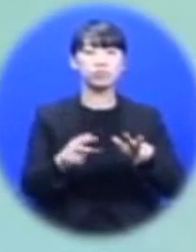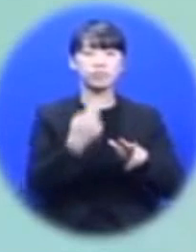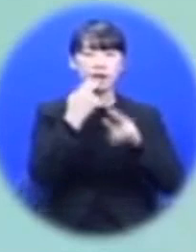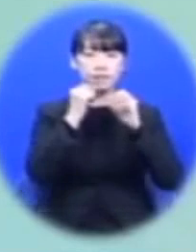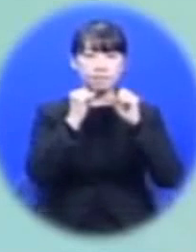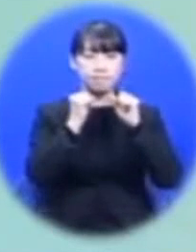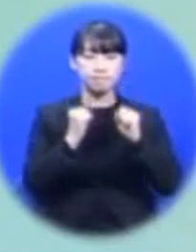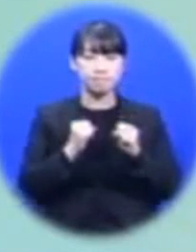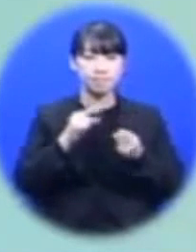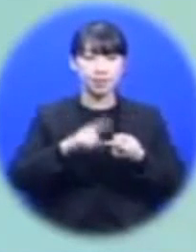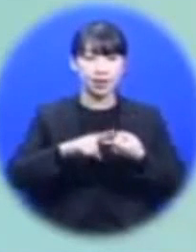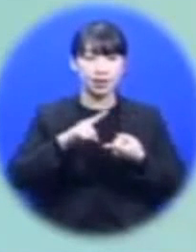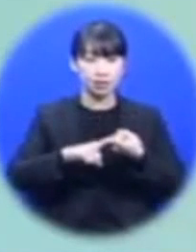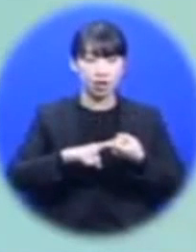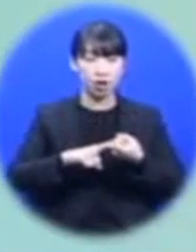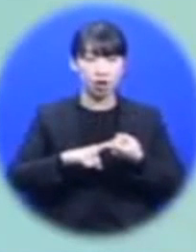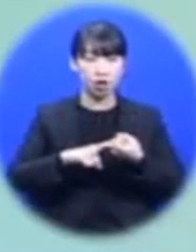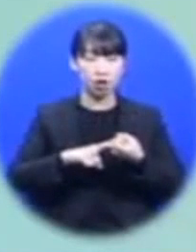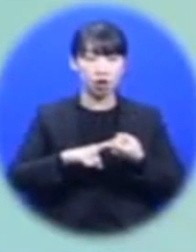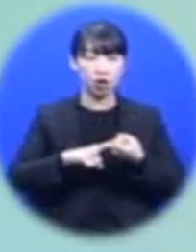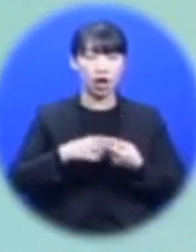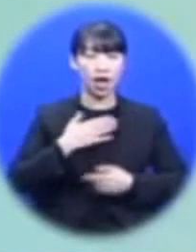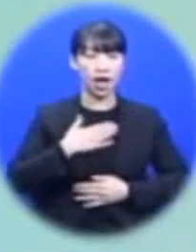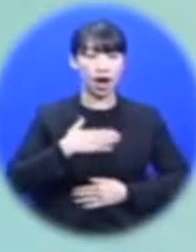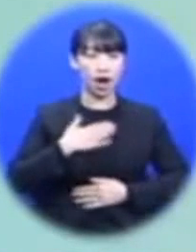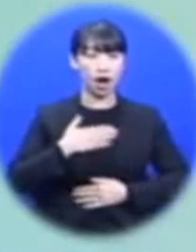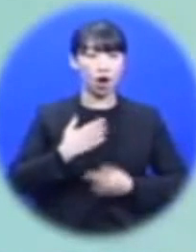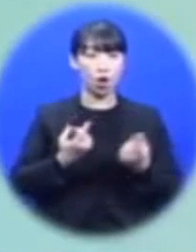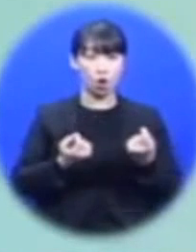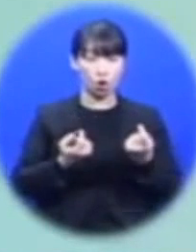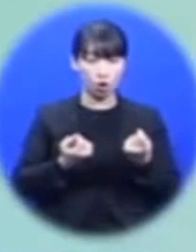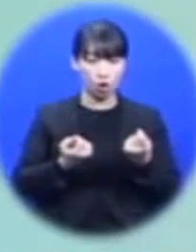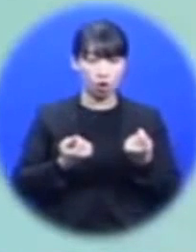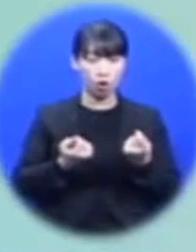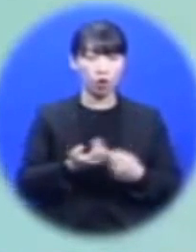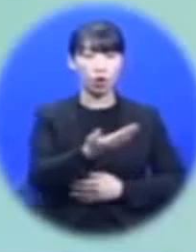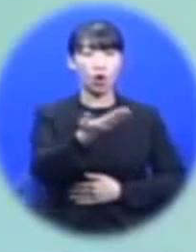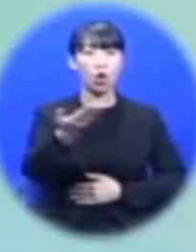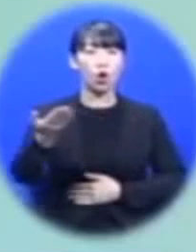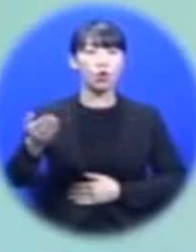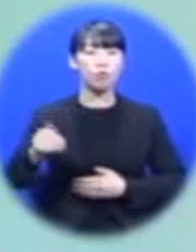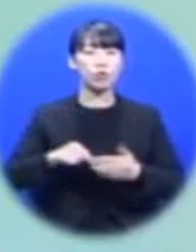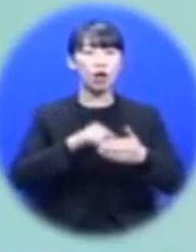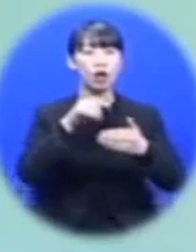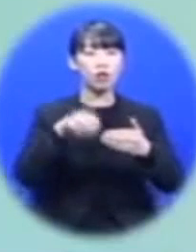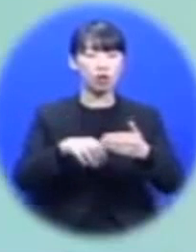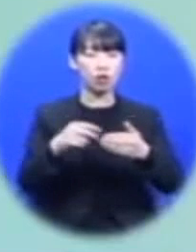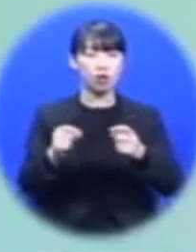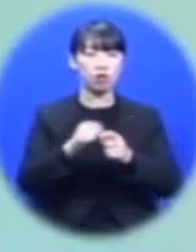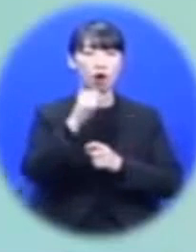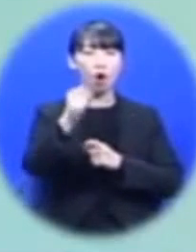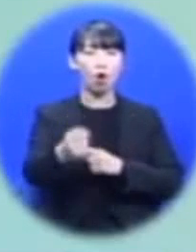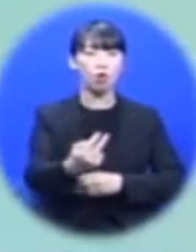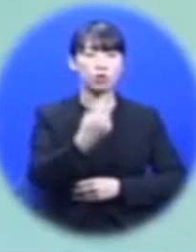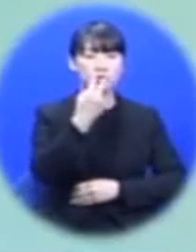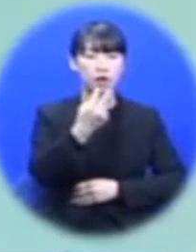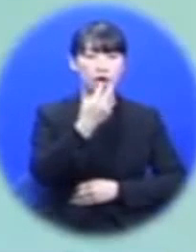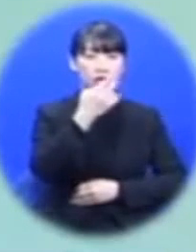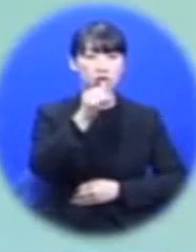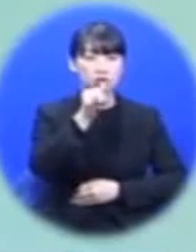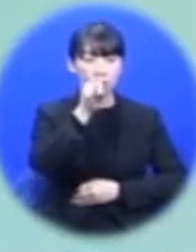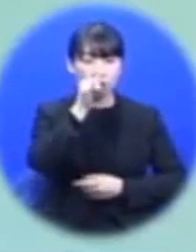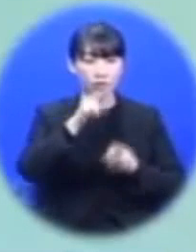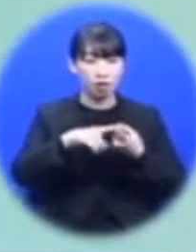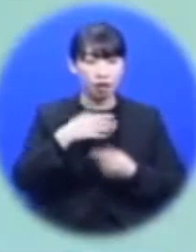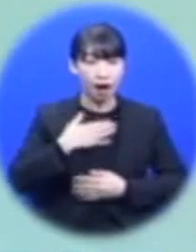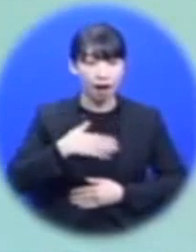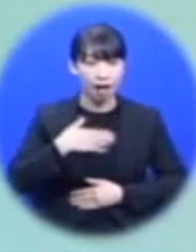있다는 것을 그렇게 아는 것처럼 여러분 안에 영원한 생명이 있다는 것도 그렇게